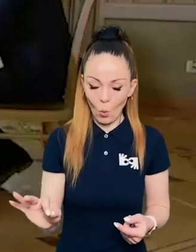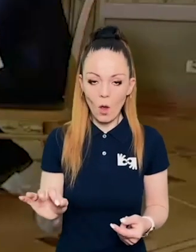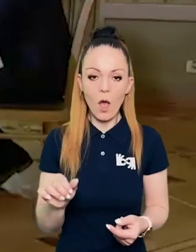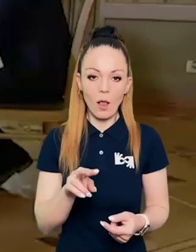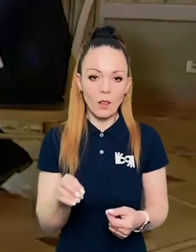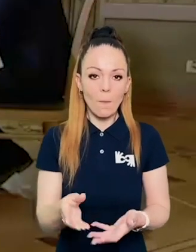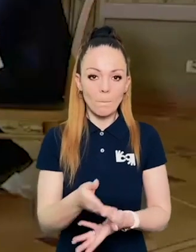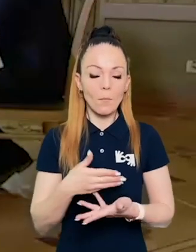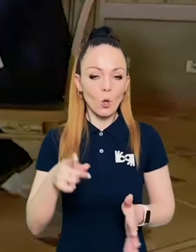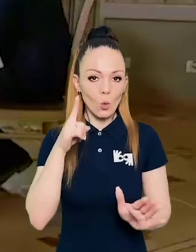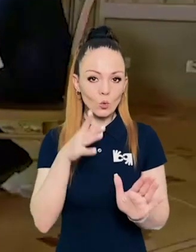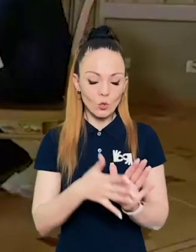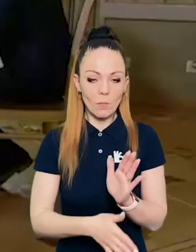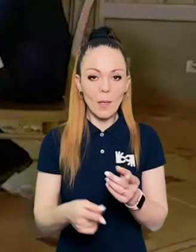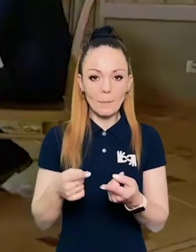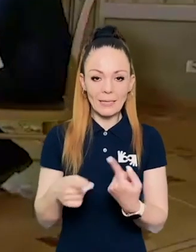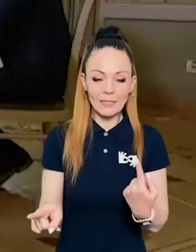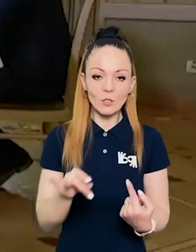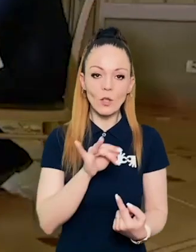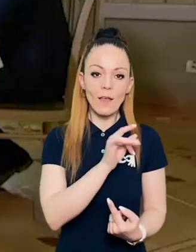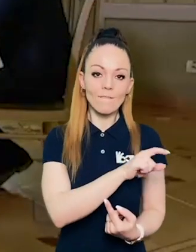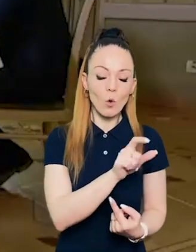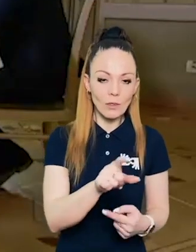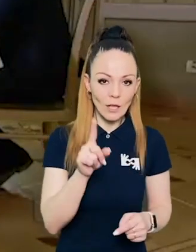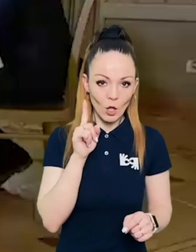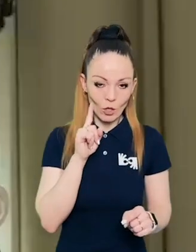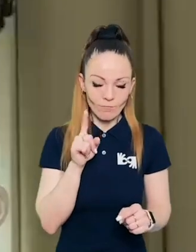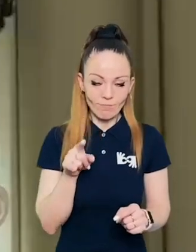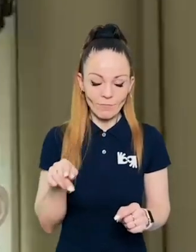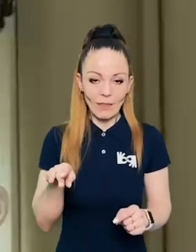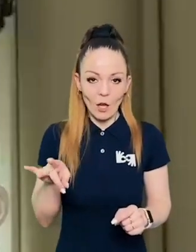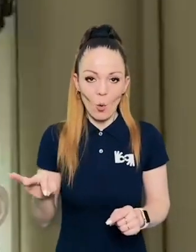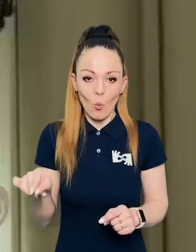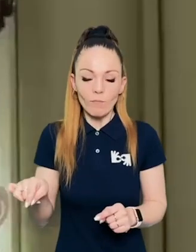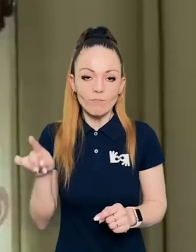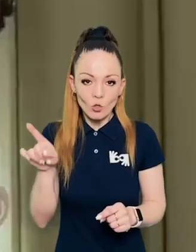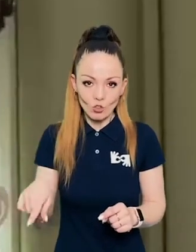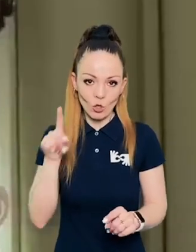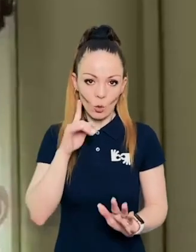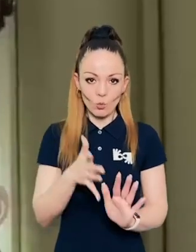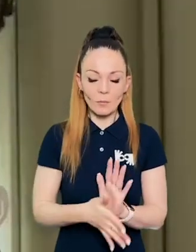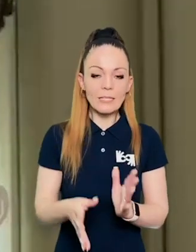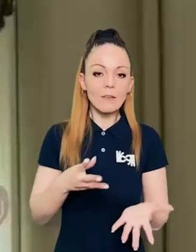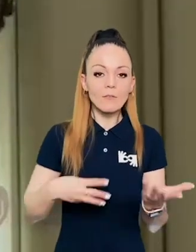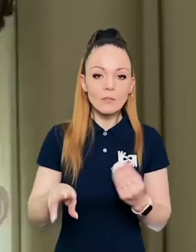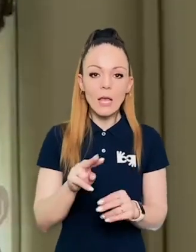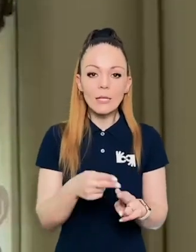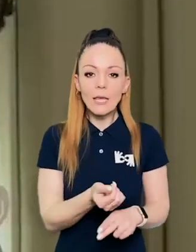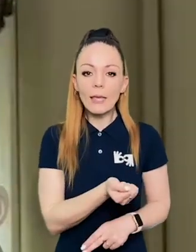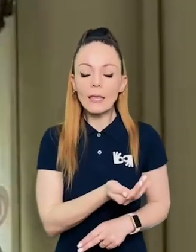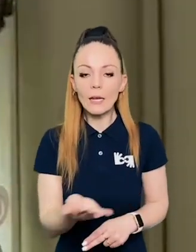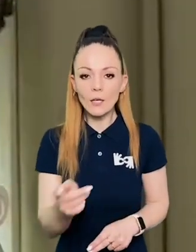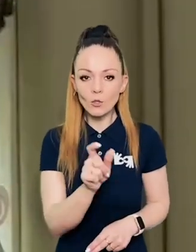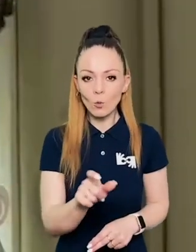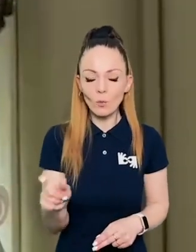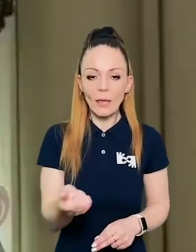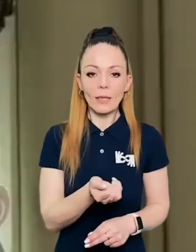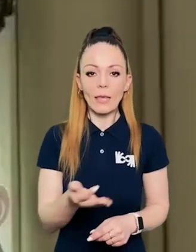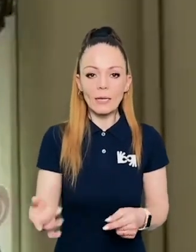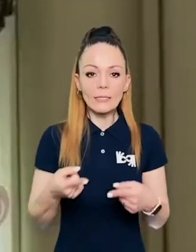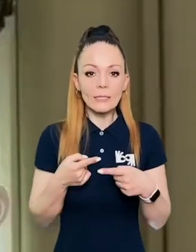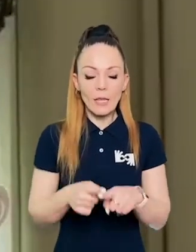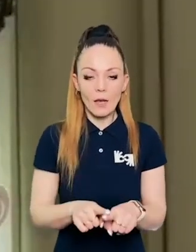Ми вдячні ТРО, але ми розуміємо різницю, і вони це розуміють, це самі ТРОшники. Тому вся